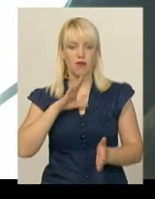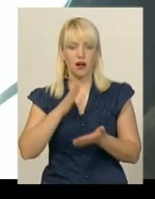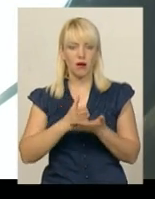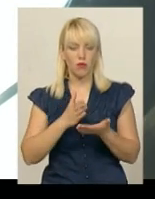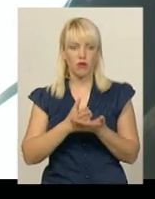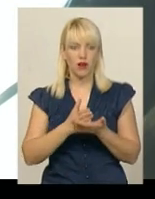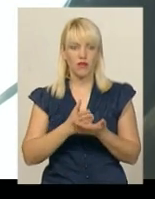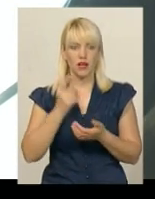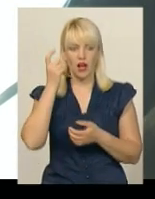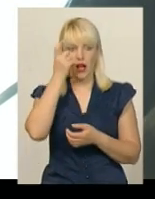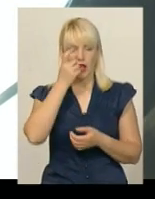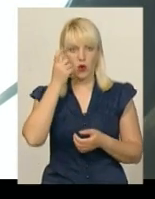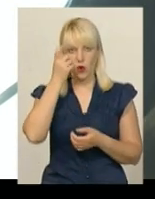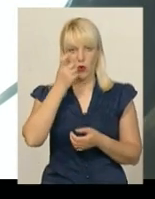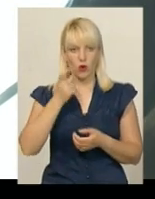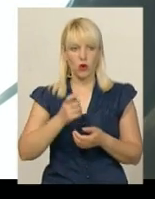тилового